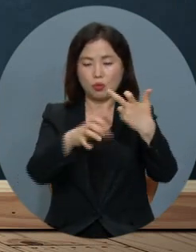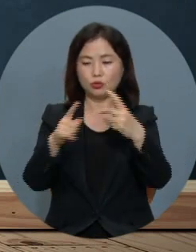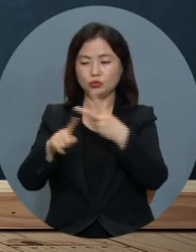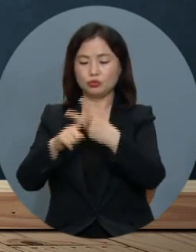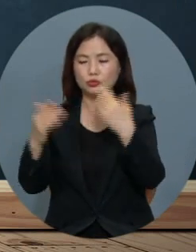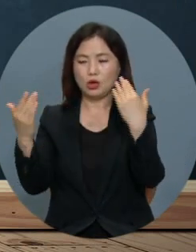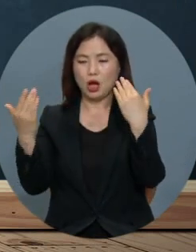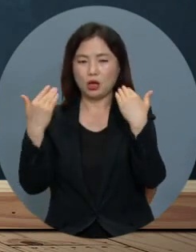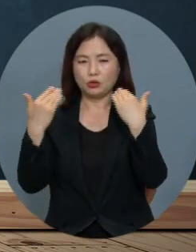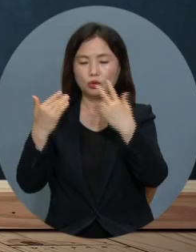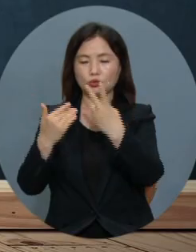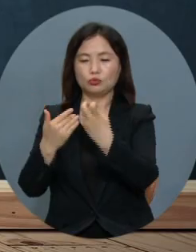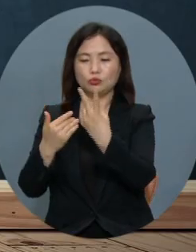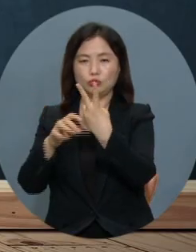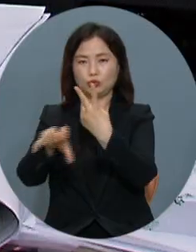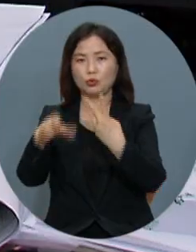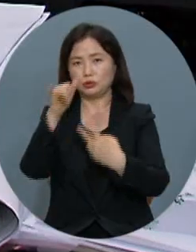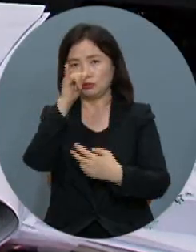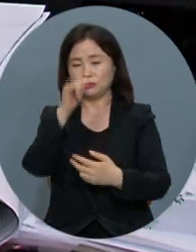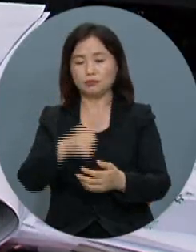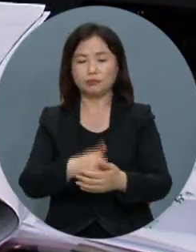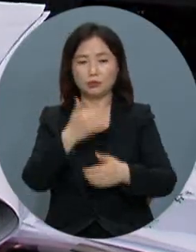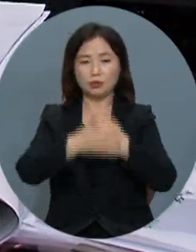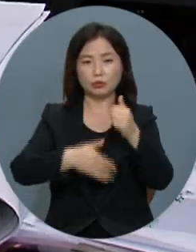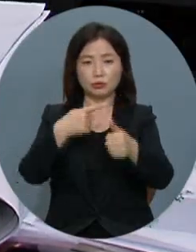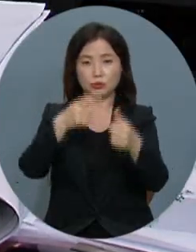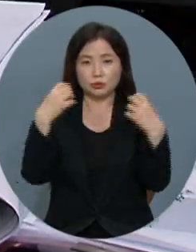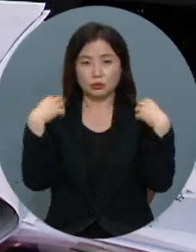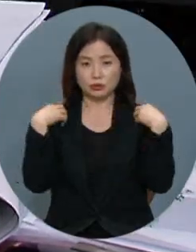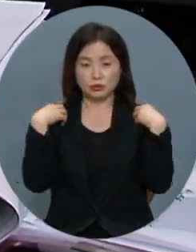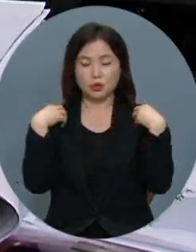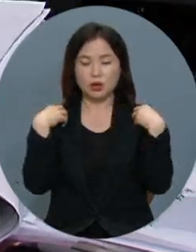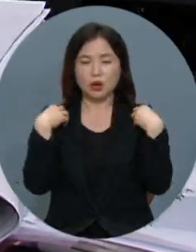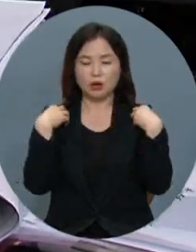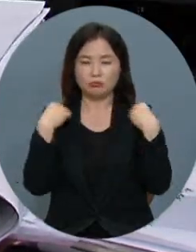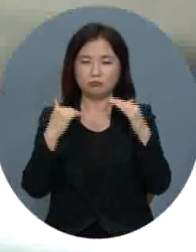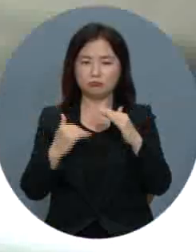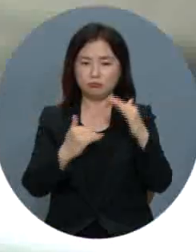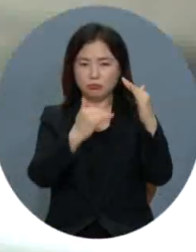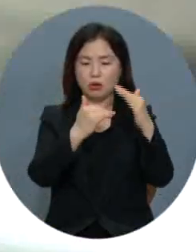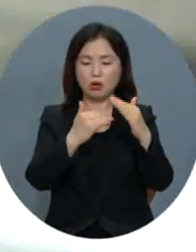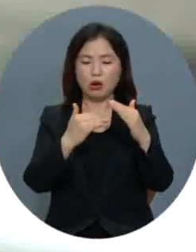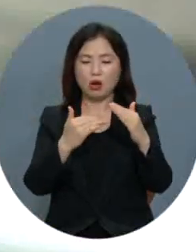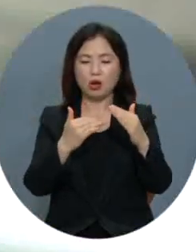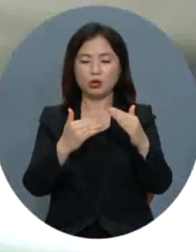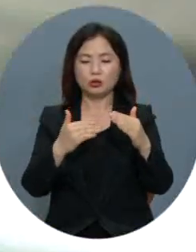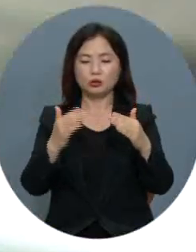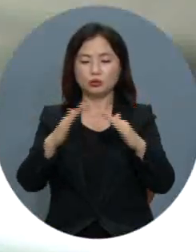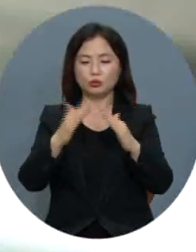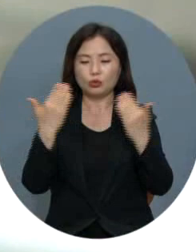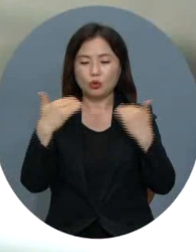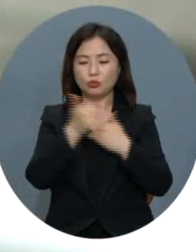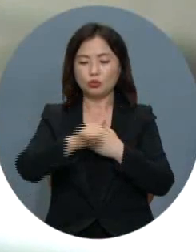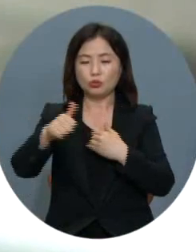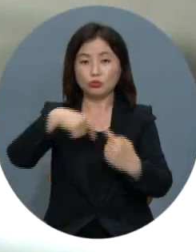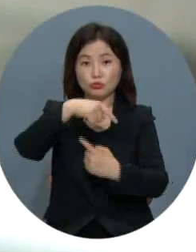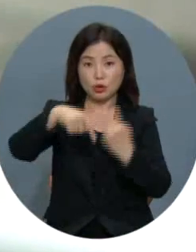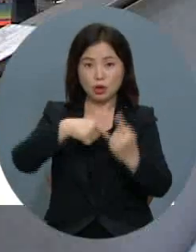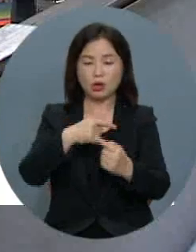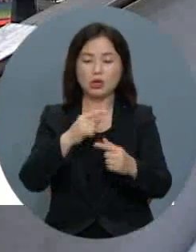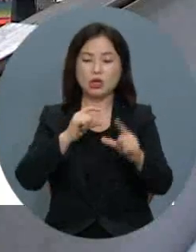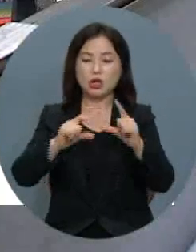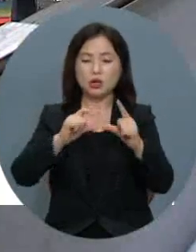중학교 22 곳입니다 대구시교육청 은 단기적으로 공동 통합 구역을 운영하거나